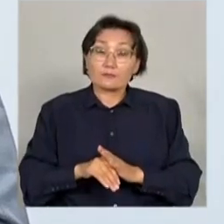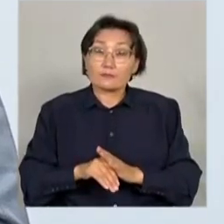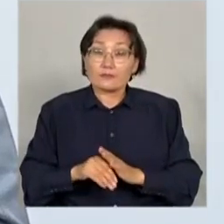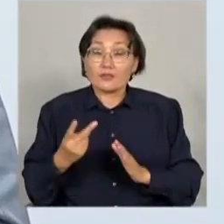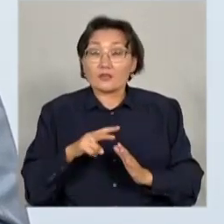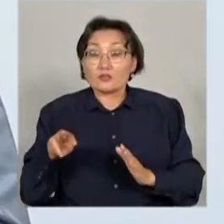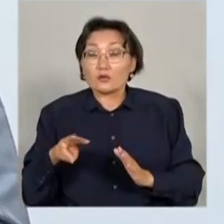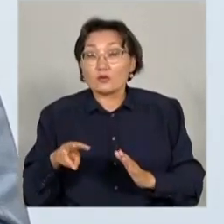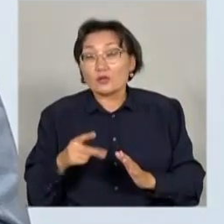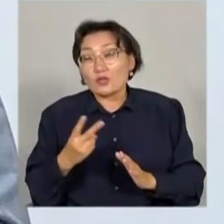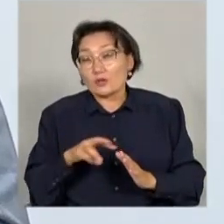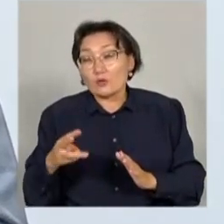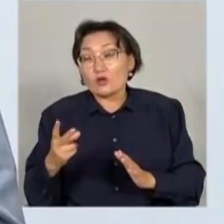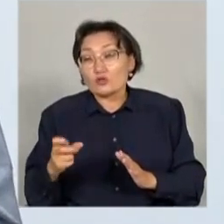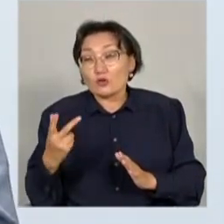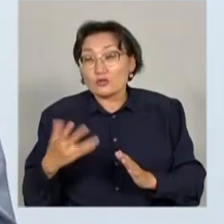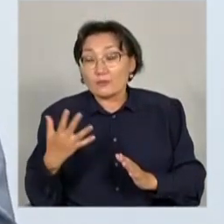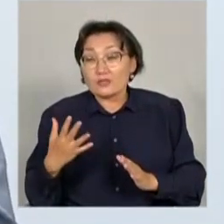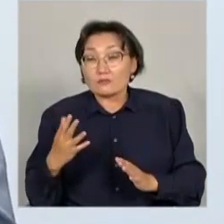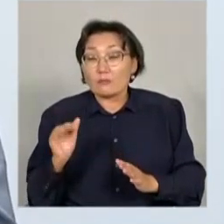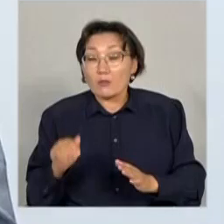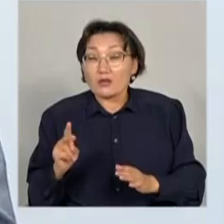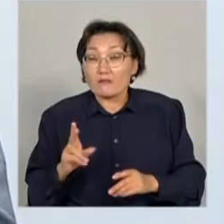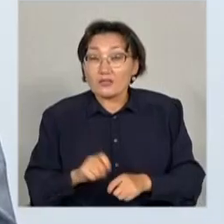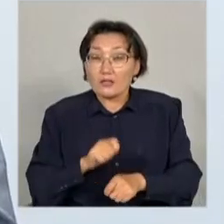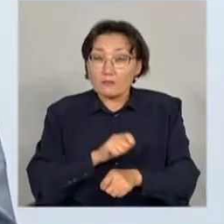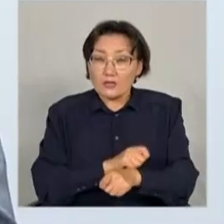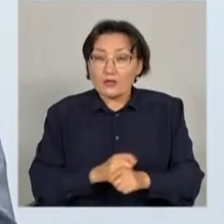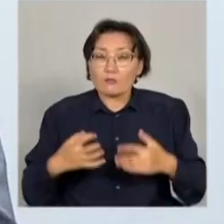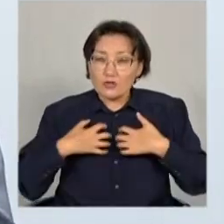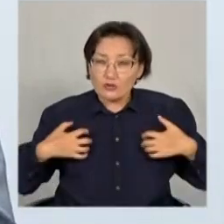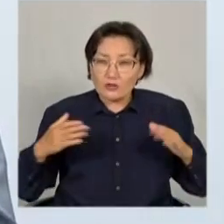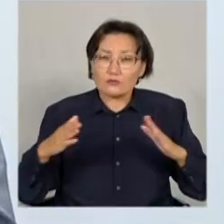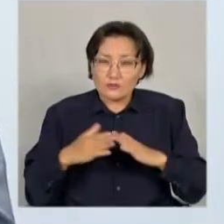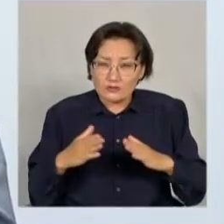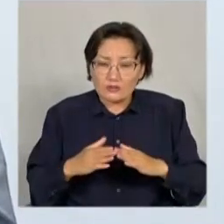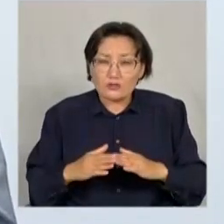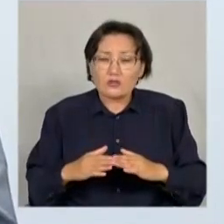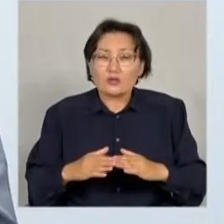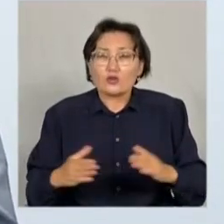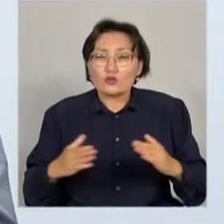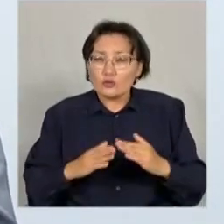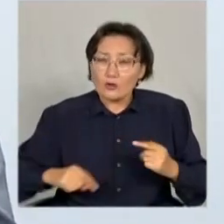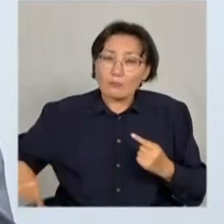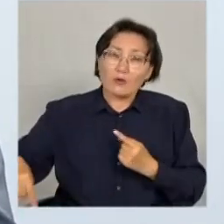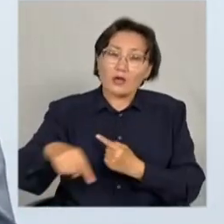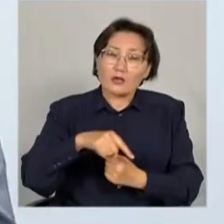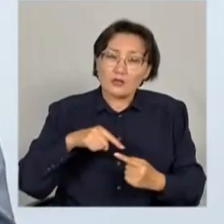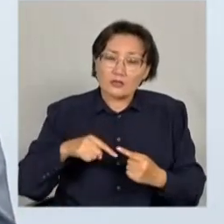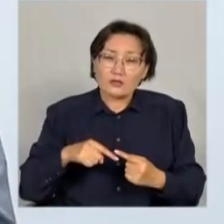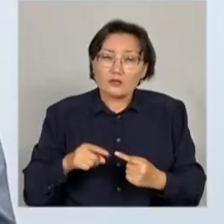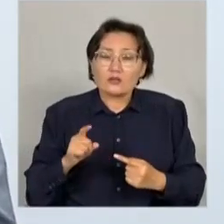2 milyon 335 bin şarşı kvadrat metr kora, suatlar, şanlaqlar, o şeyler yani Kralin